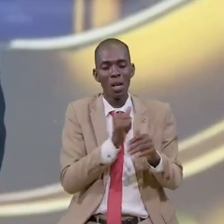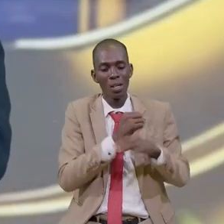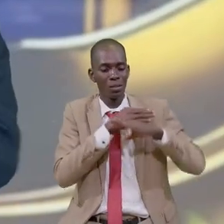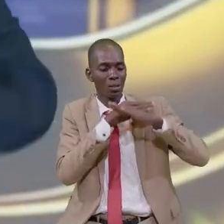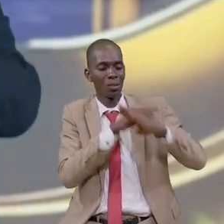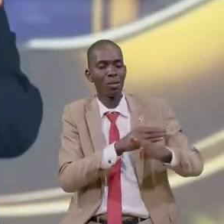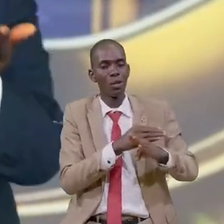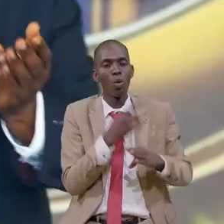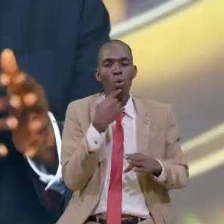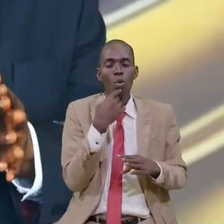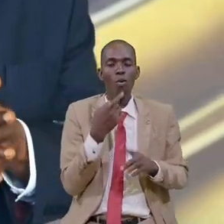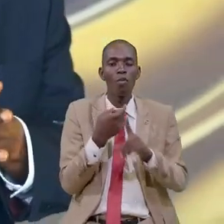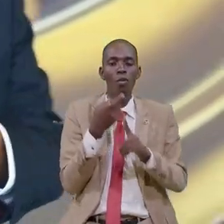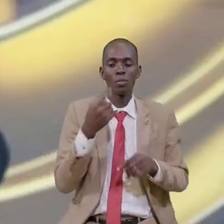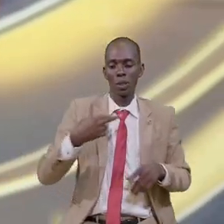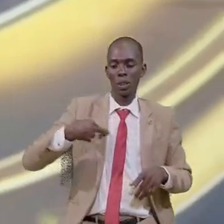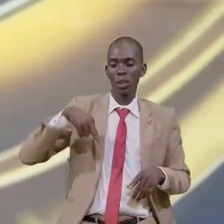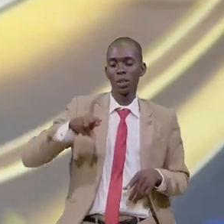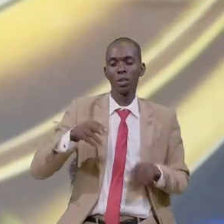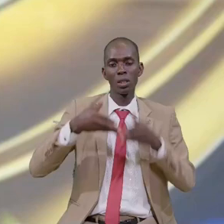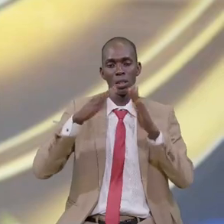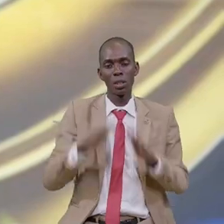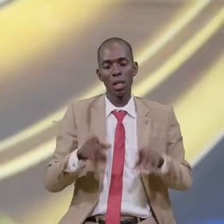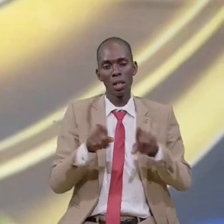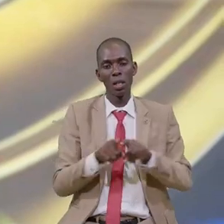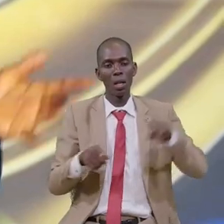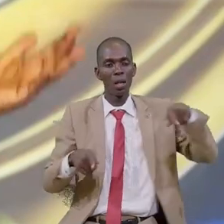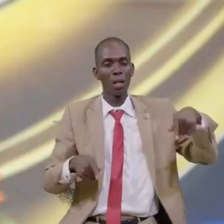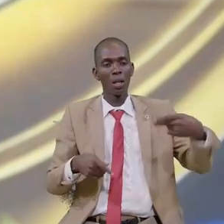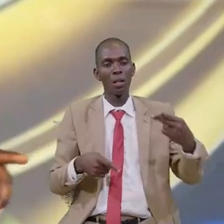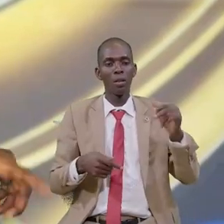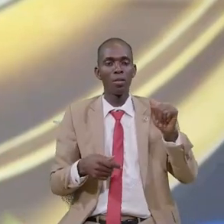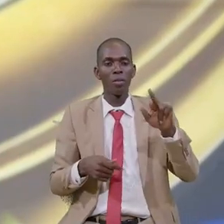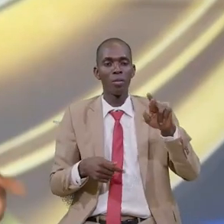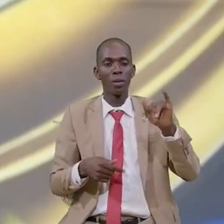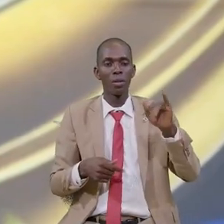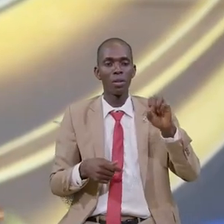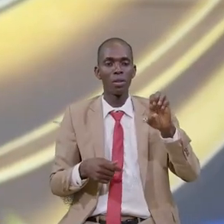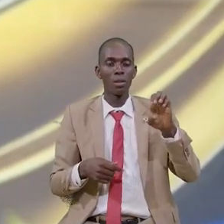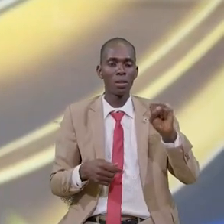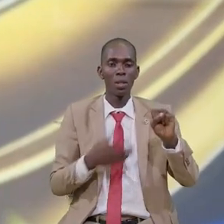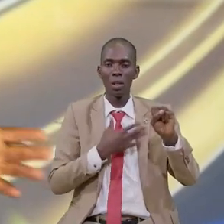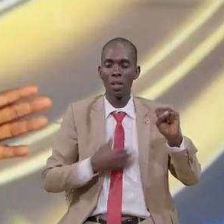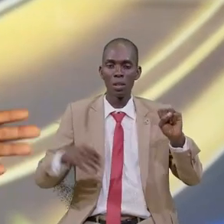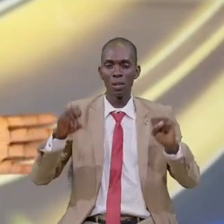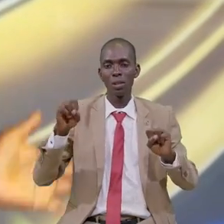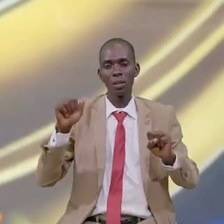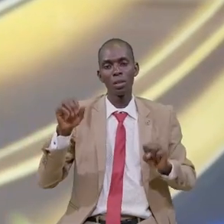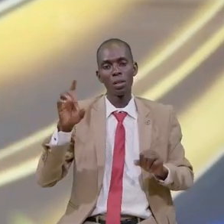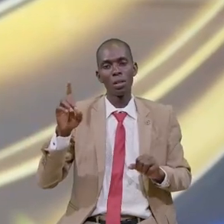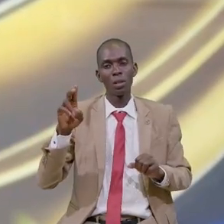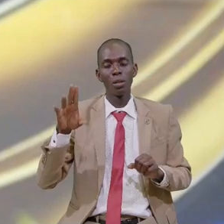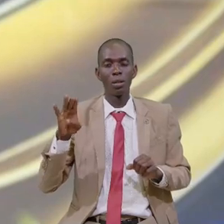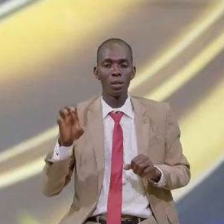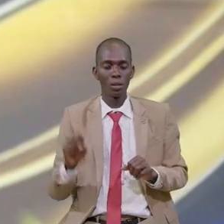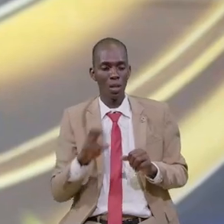tu ne changeras rien ici. Et il était là pour changer le monde. Et il a dit, il n'allait même pas changer